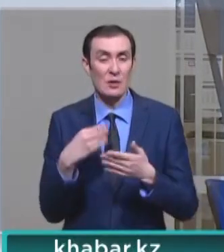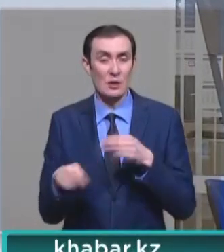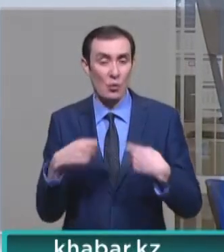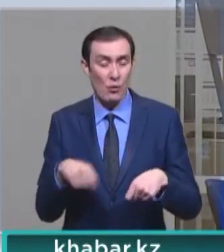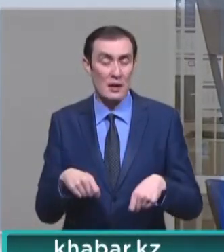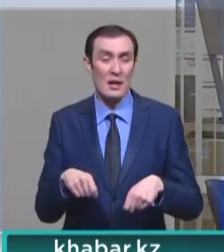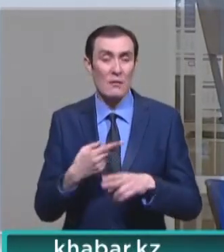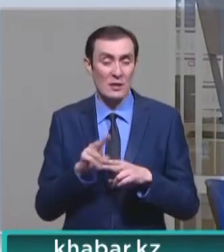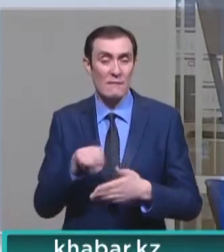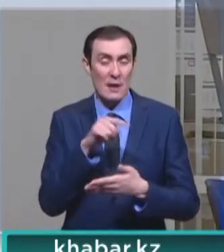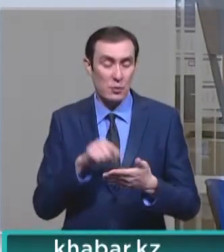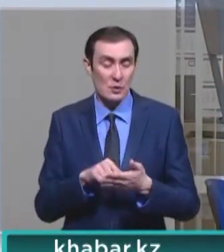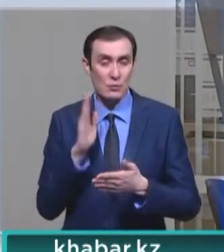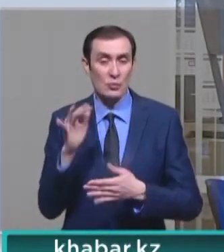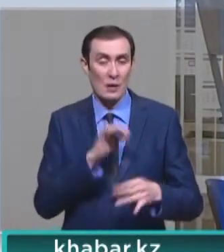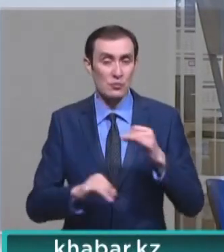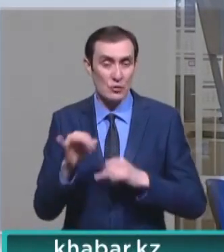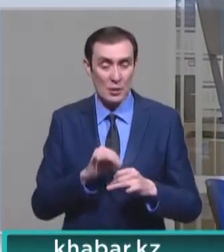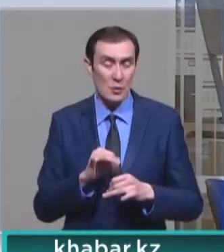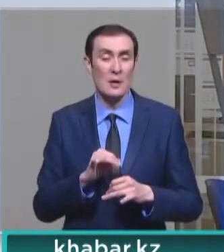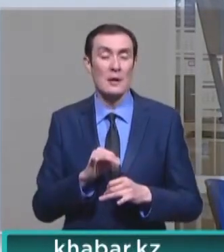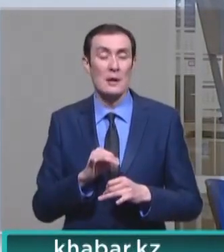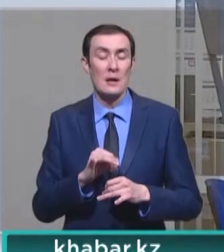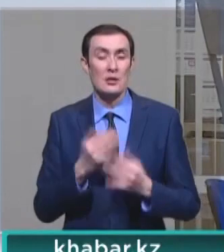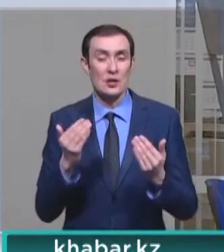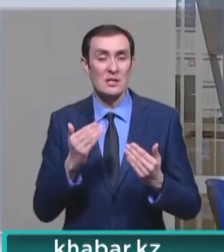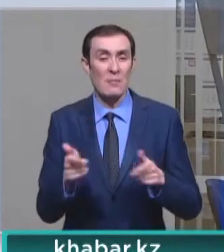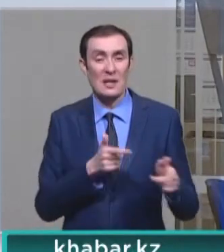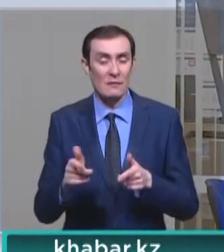и интеграции эти вопросы уже обсуждались. Идет подготовительная работа.